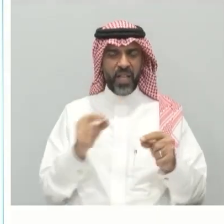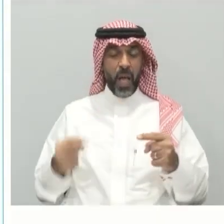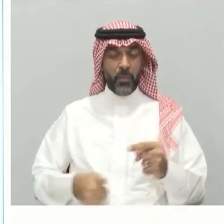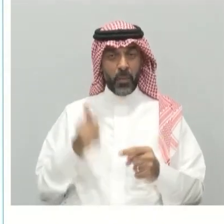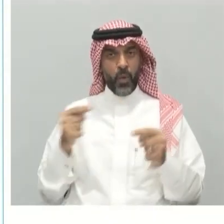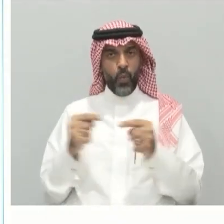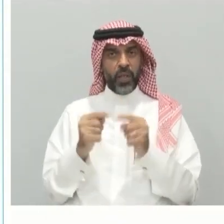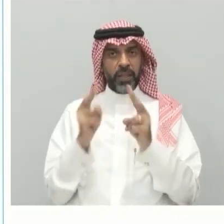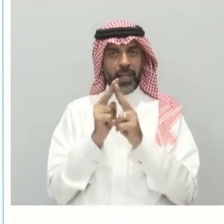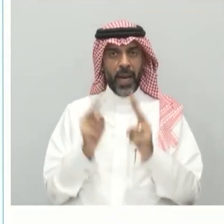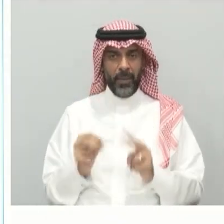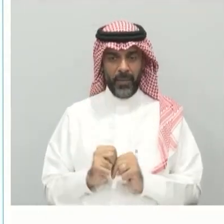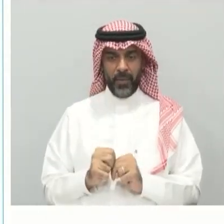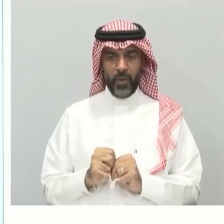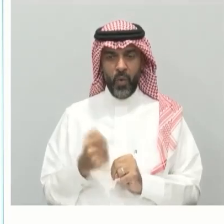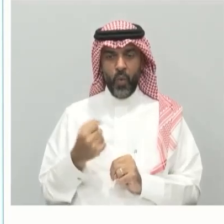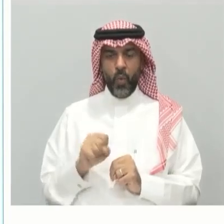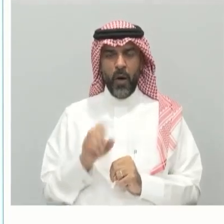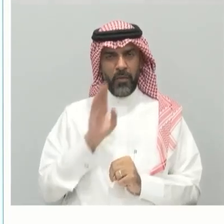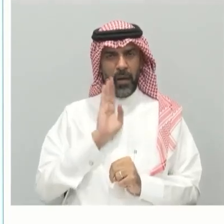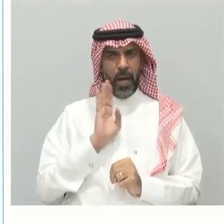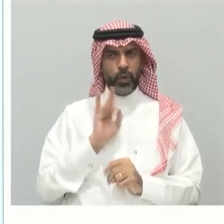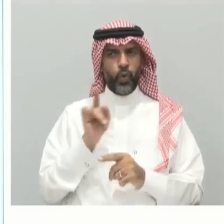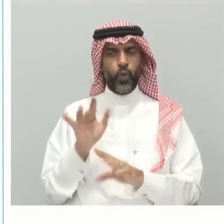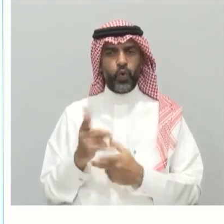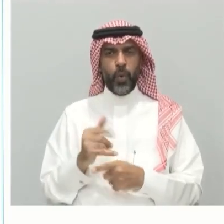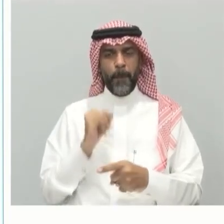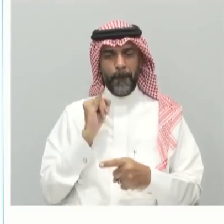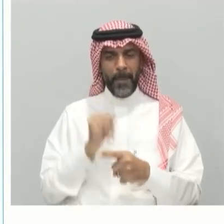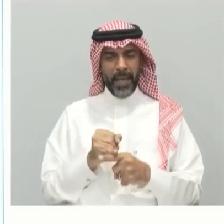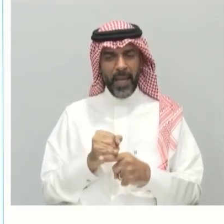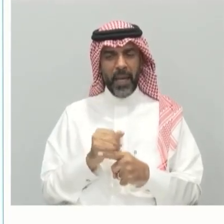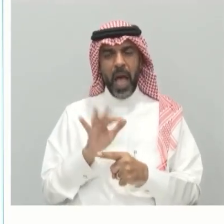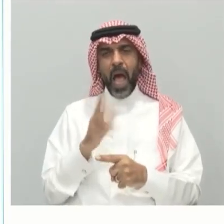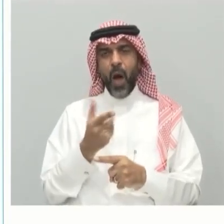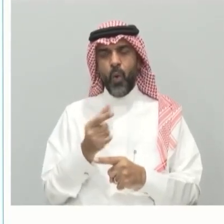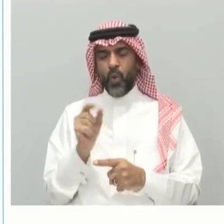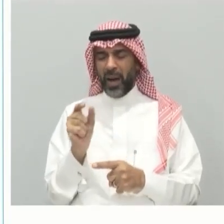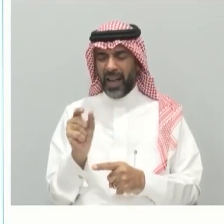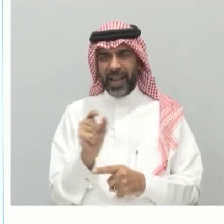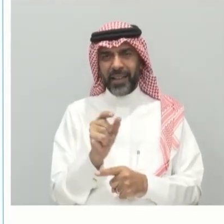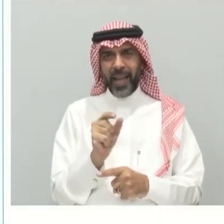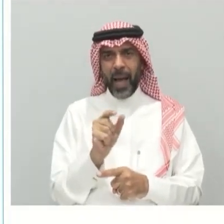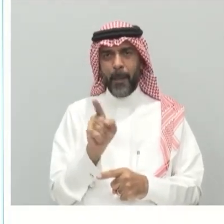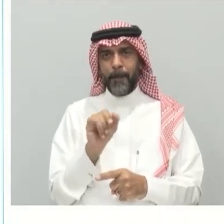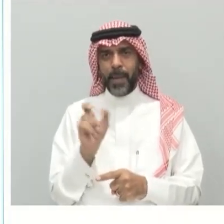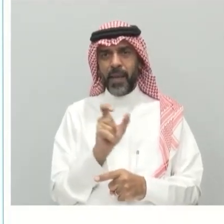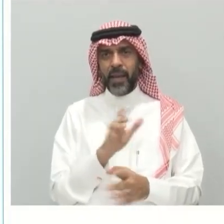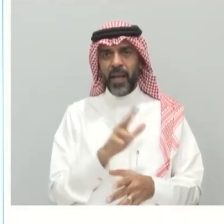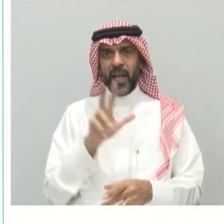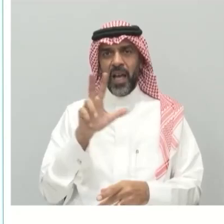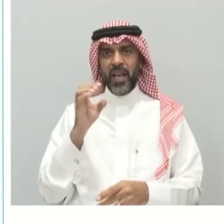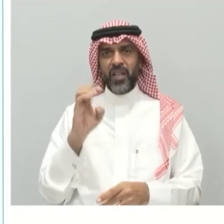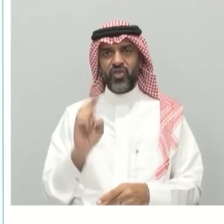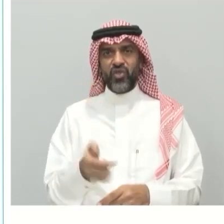للتيار الكهربائي وعاده تتكون من معدن او قطعه من الجرافيت اللي هي